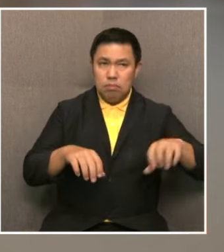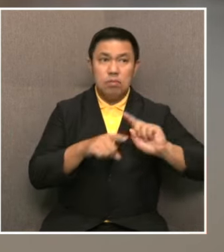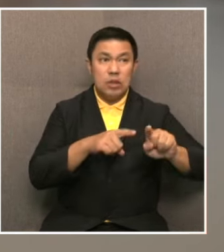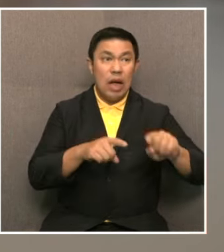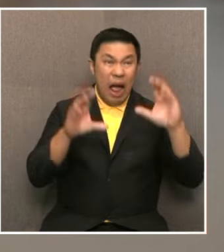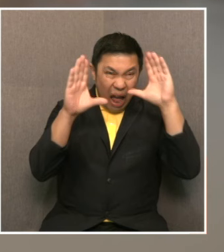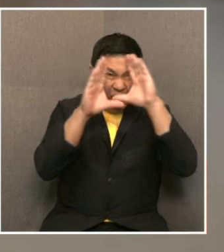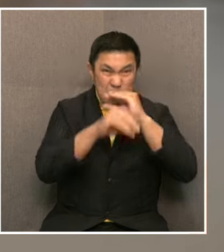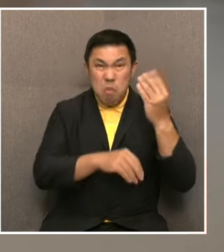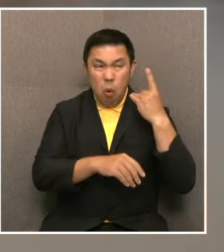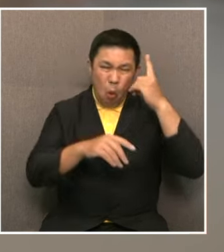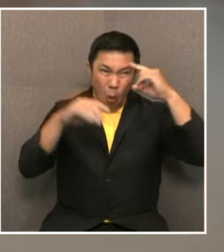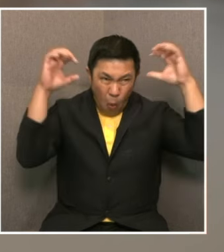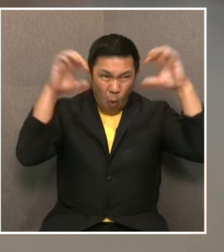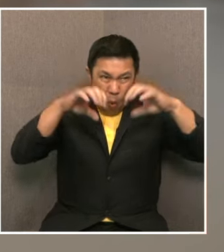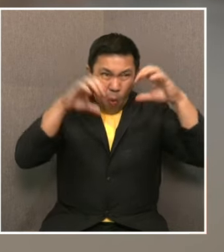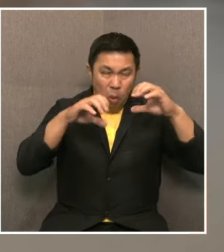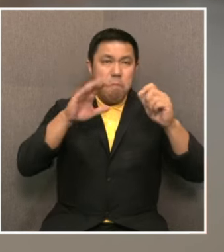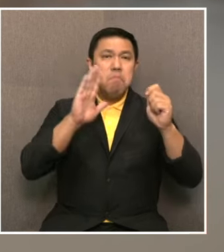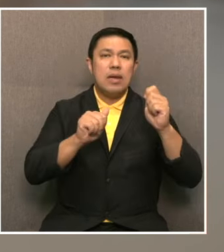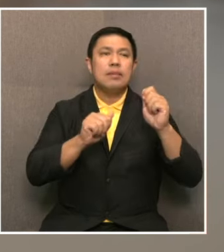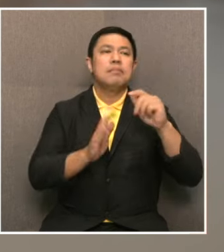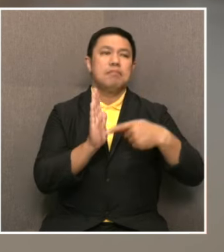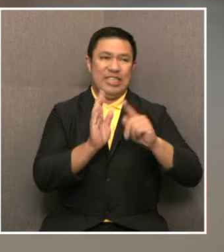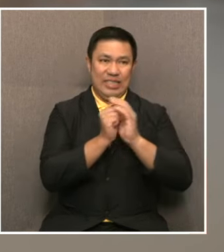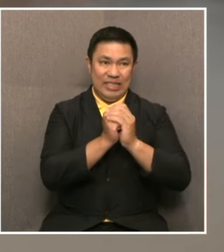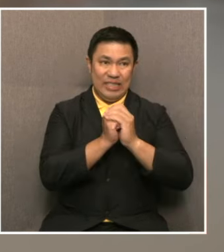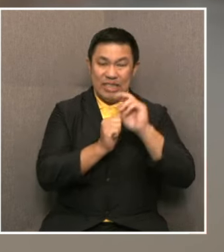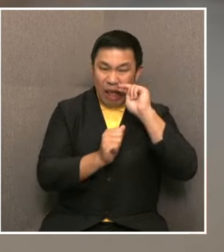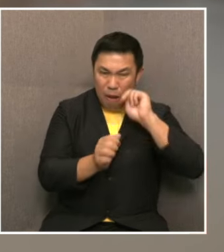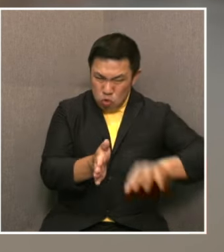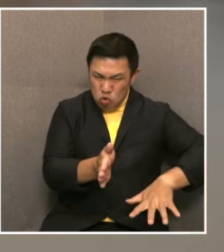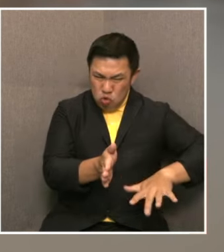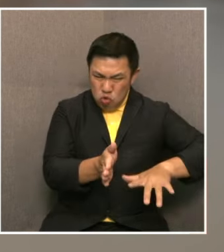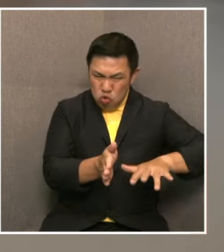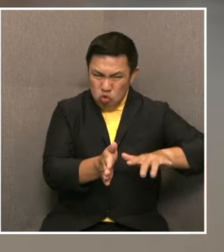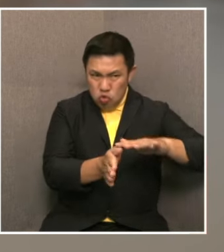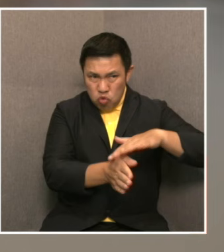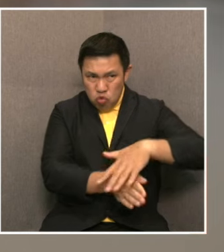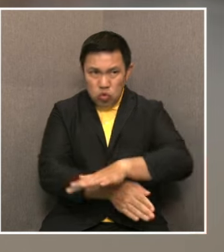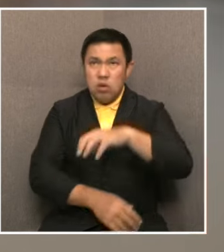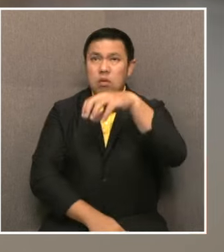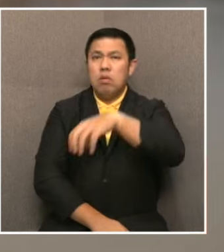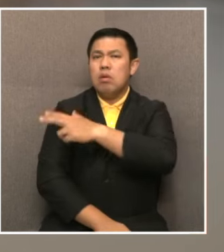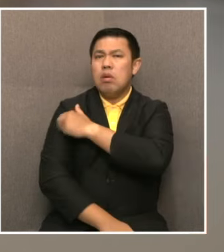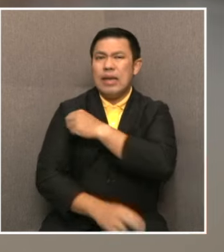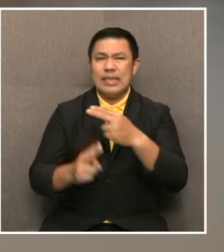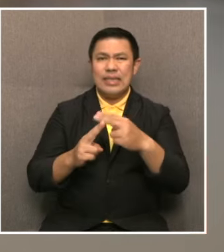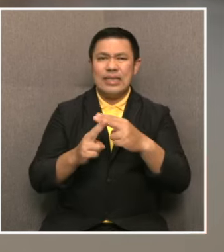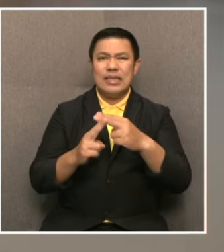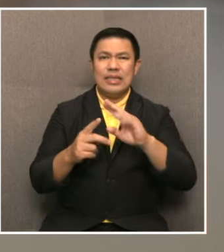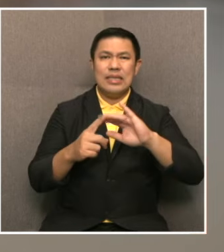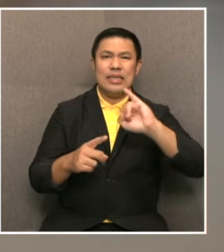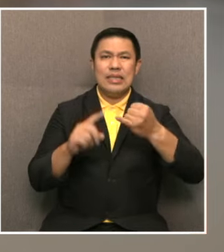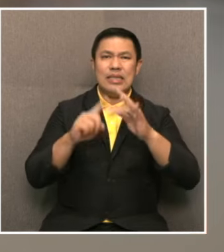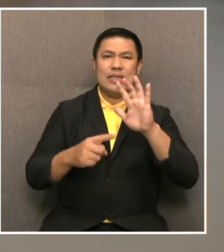เกิดฝนตกหนักในพื้นที่อำเภอเมืองปราจีนบุรีมีน้ำรอการระบายไหลเข้าท่วมโรงพยาบาลเจ้าพระยาอาภัยภูเบศด้วยเจ้า